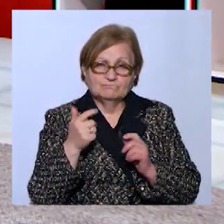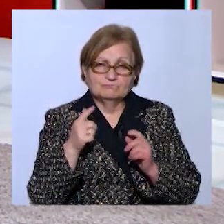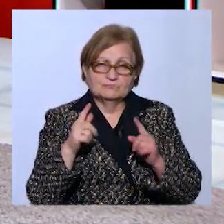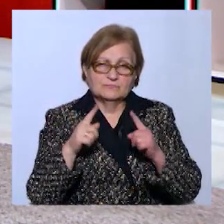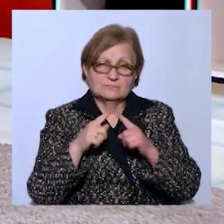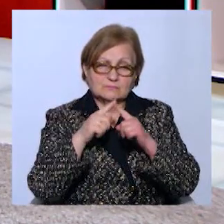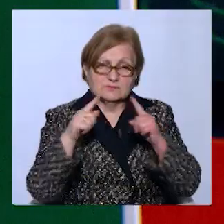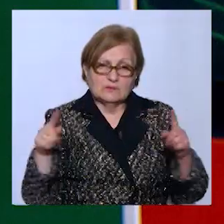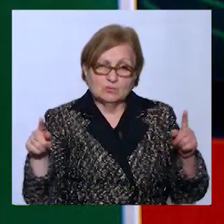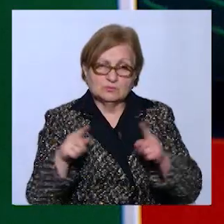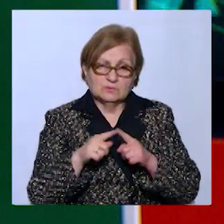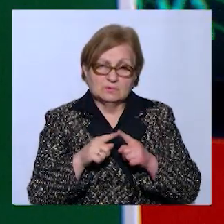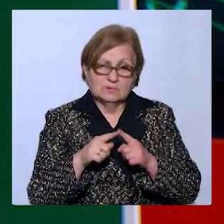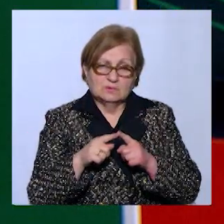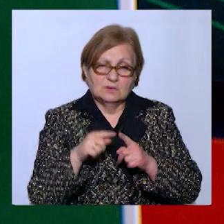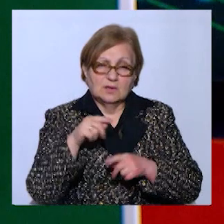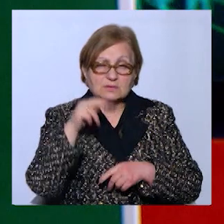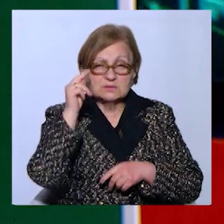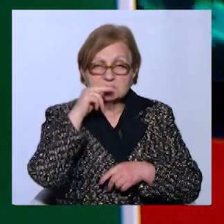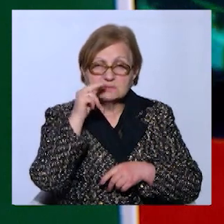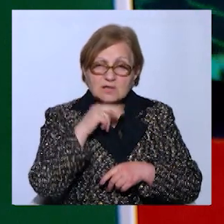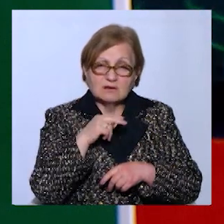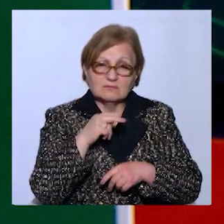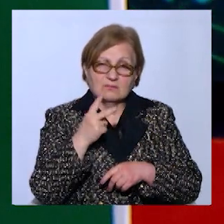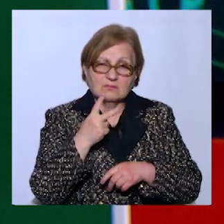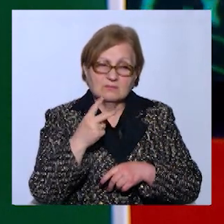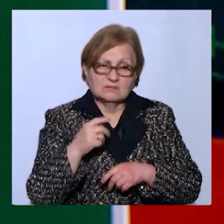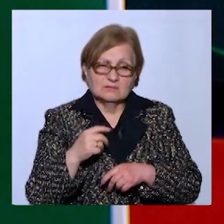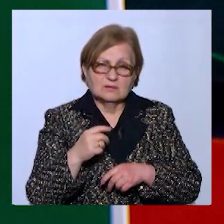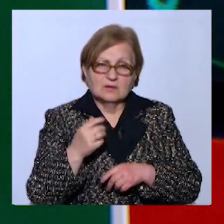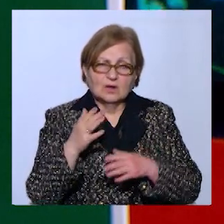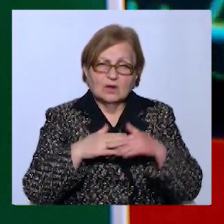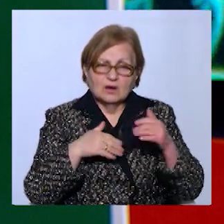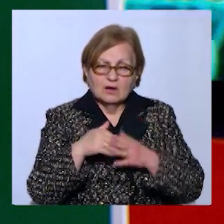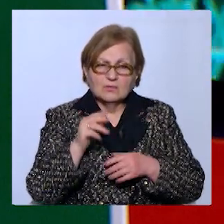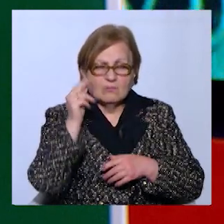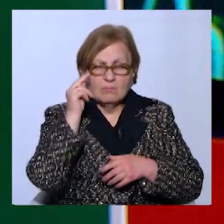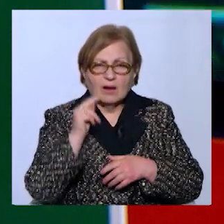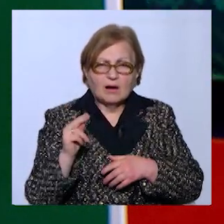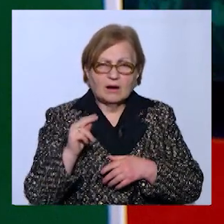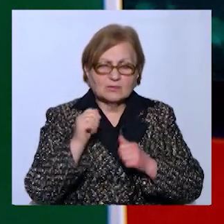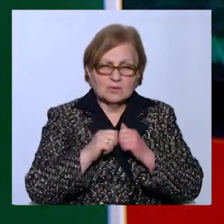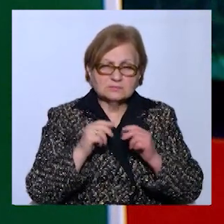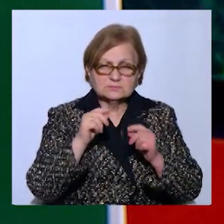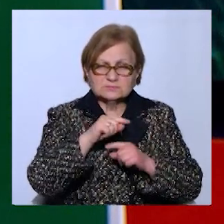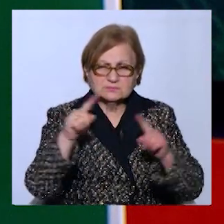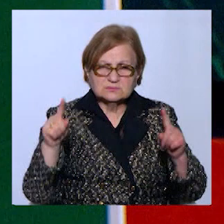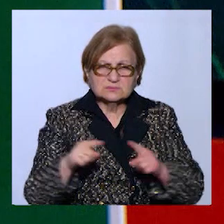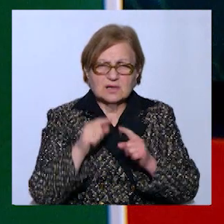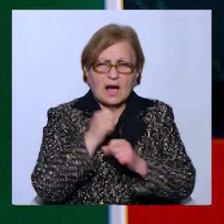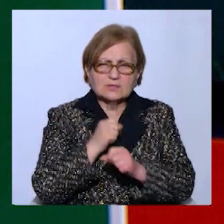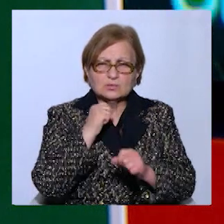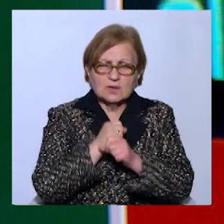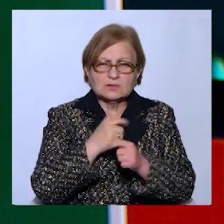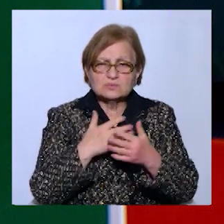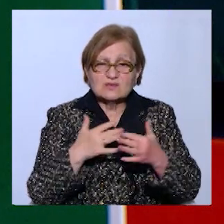მე ამას რატომ გეუნებით? ეს არის სწავლის პროცესი. უნდა გეჭიროთ ხელში ფანქარი, აგოთ სამკუთხედები, აგოთ სამკუთხედები, აგოთ სამკუთხედები